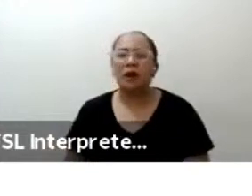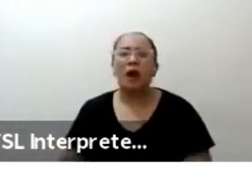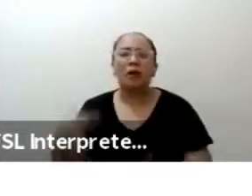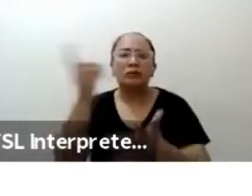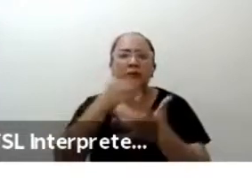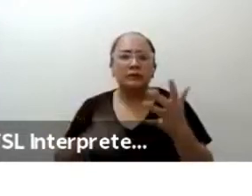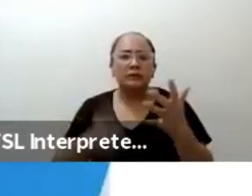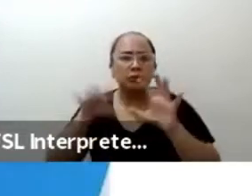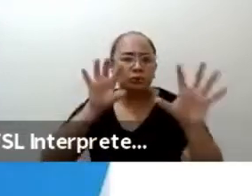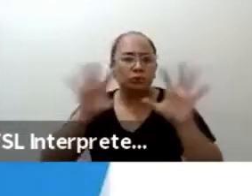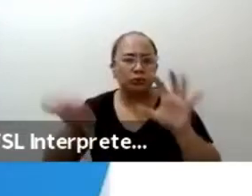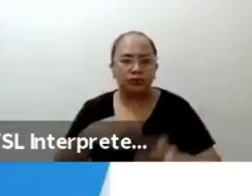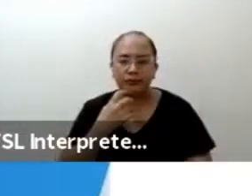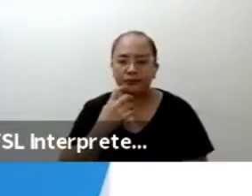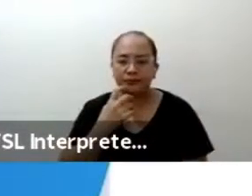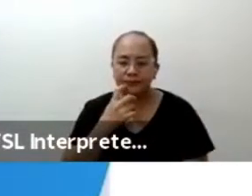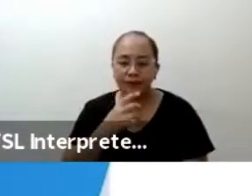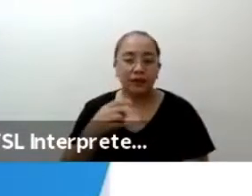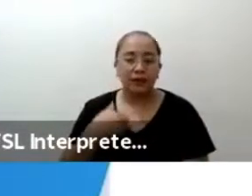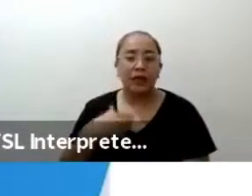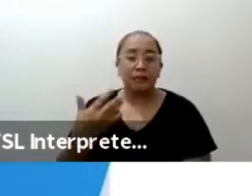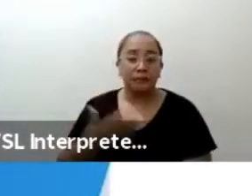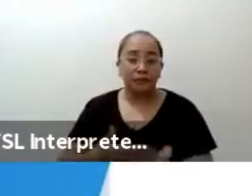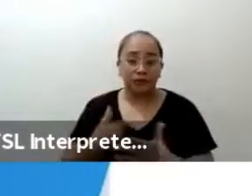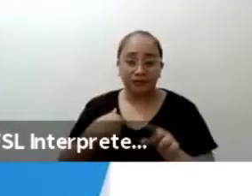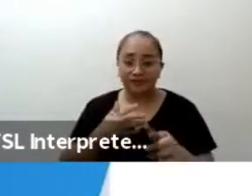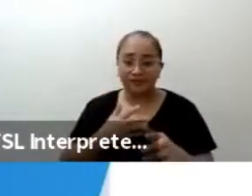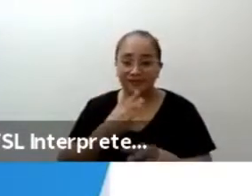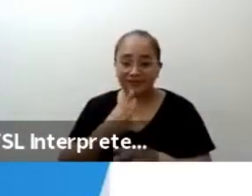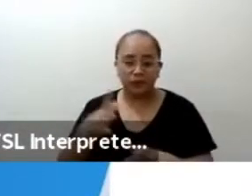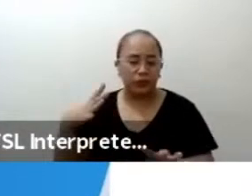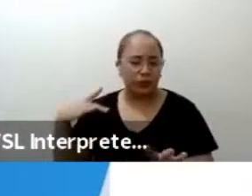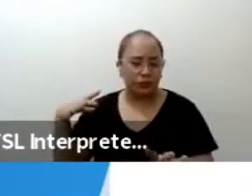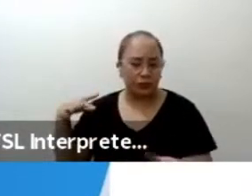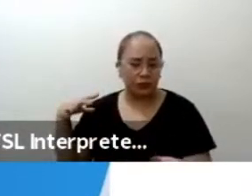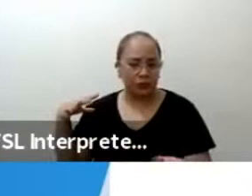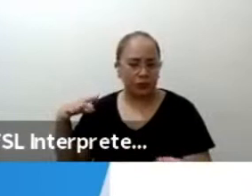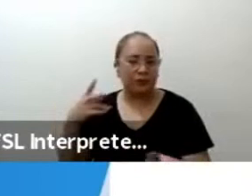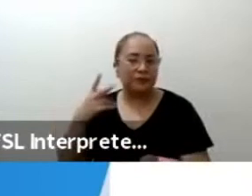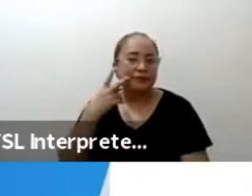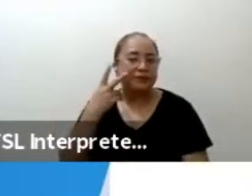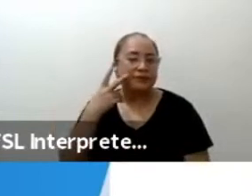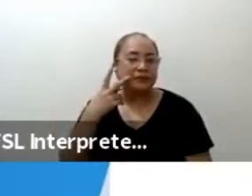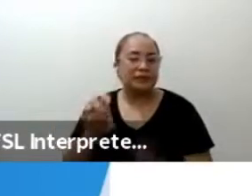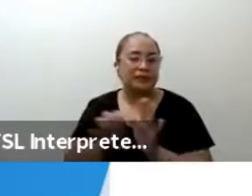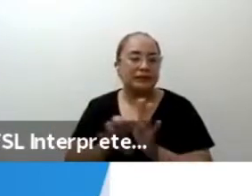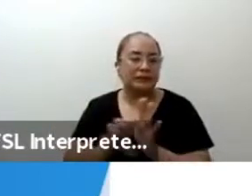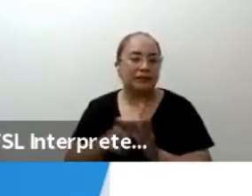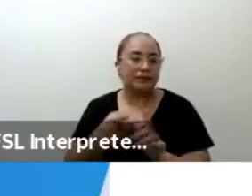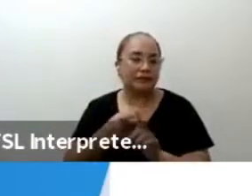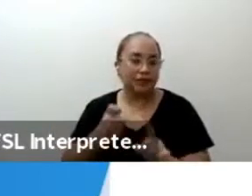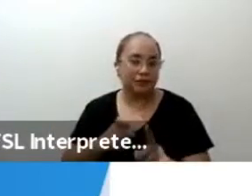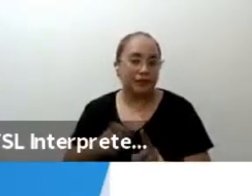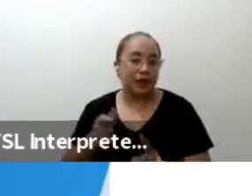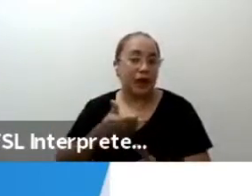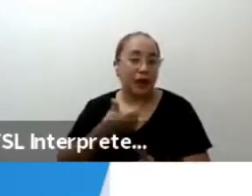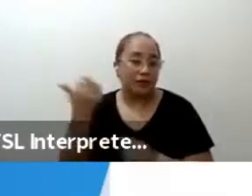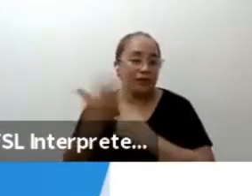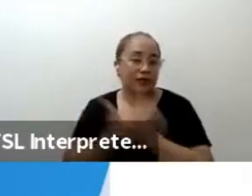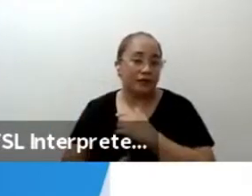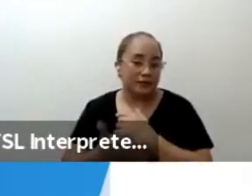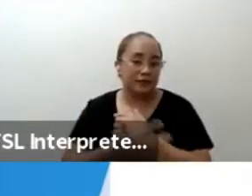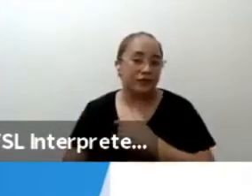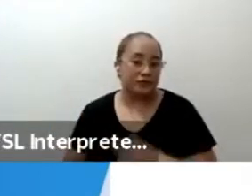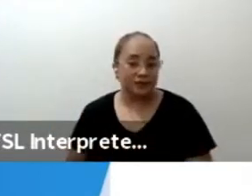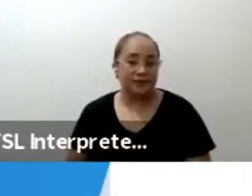designed? Before I go there, tignan natin some examples from other countries.